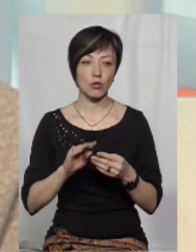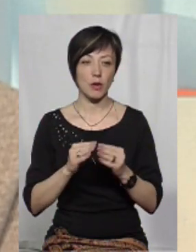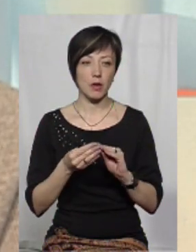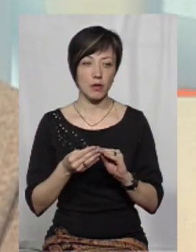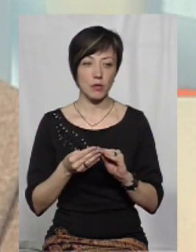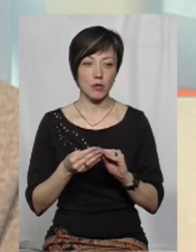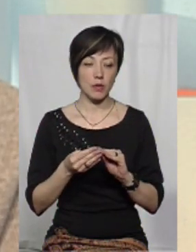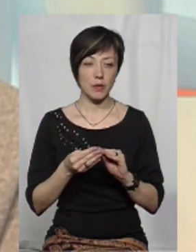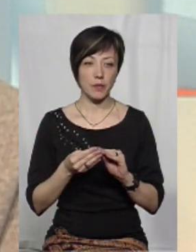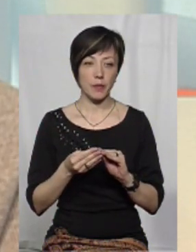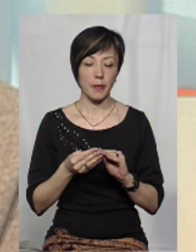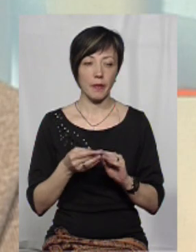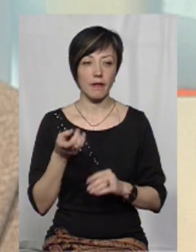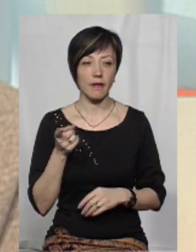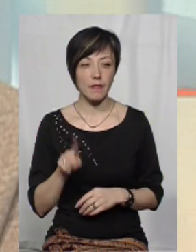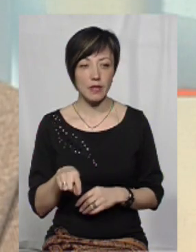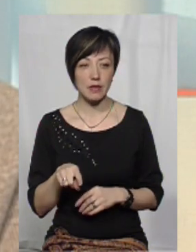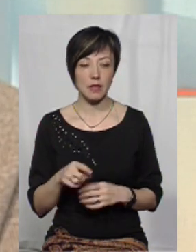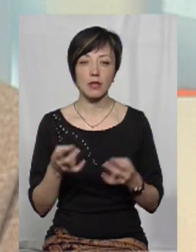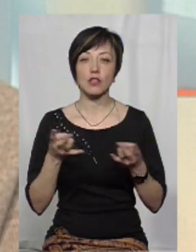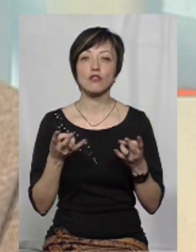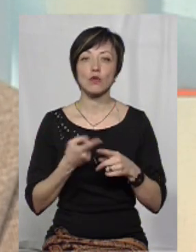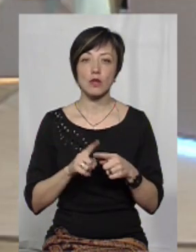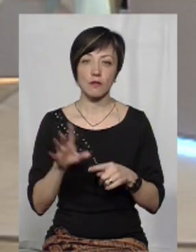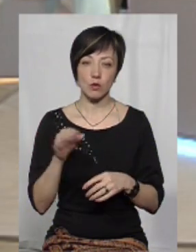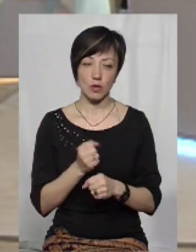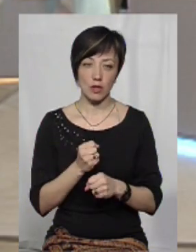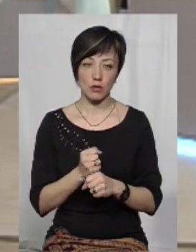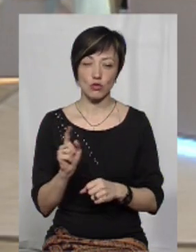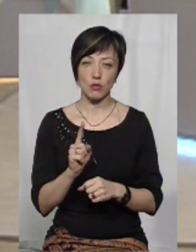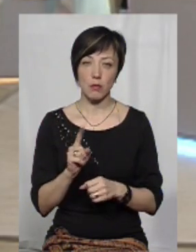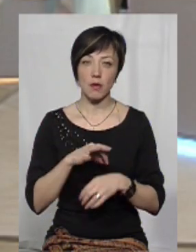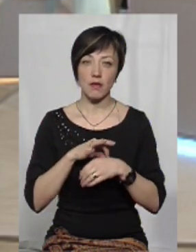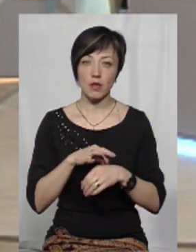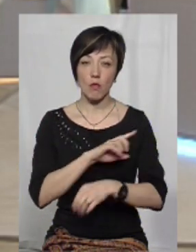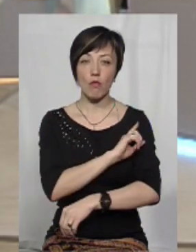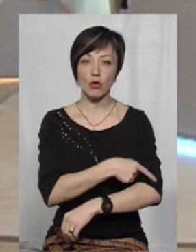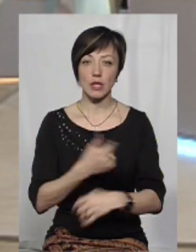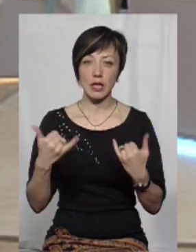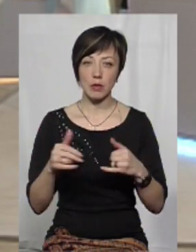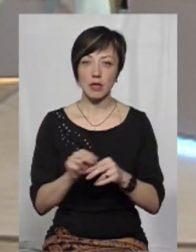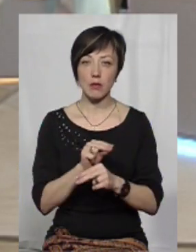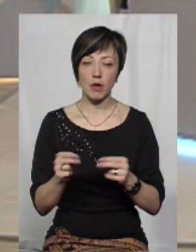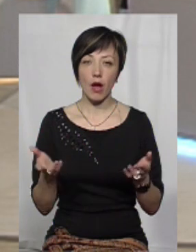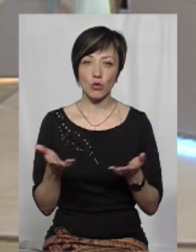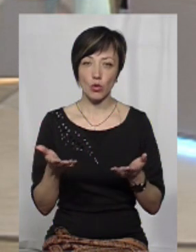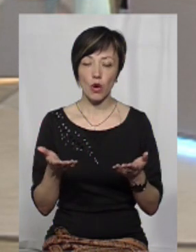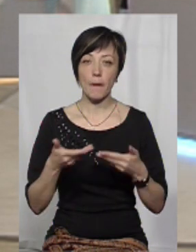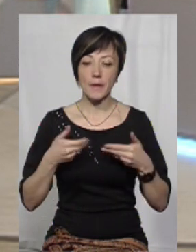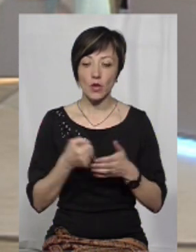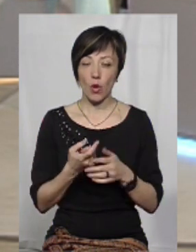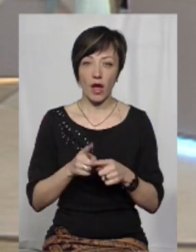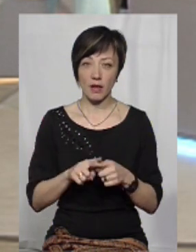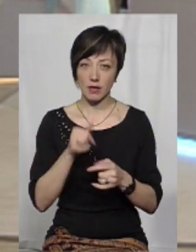проблему. Вот, ведь для чего мы это все делали? Чтобы проводить мощную химиотерапию, которую мы